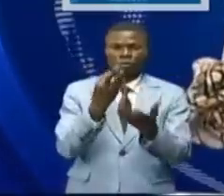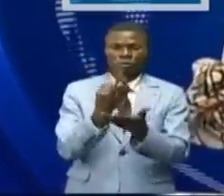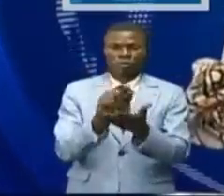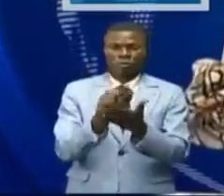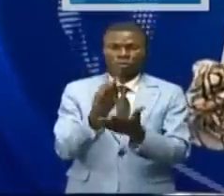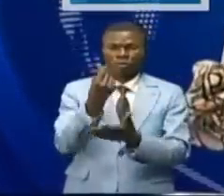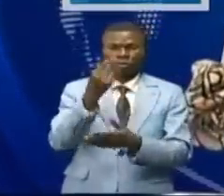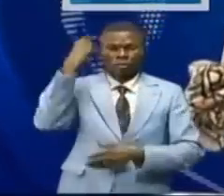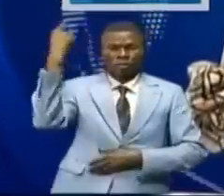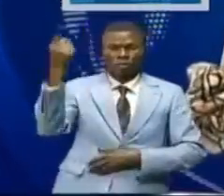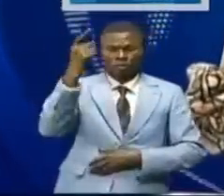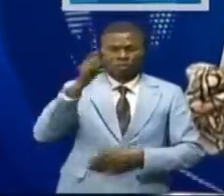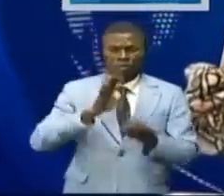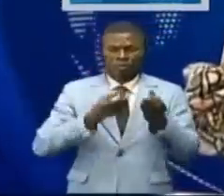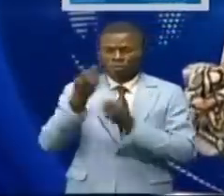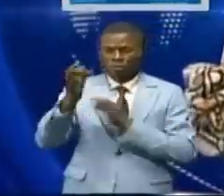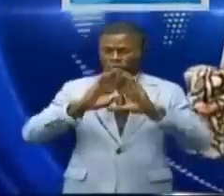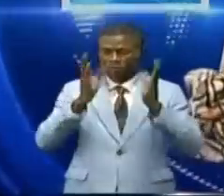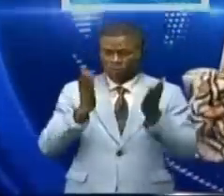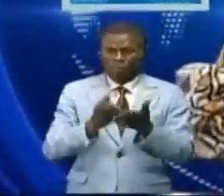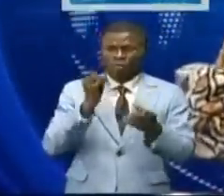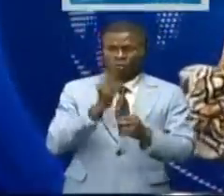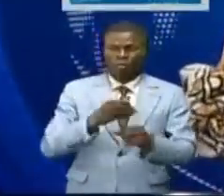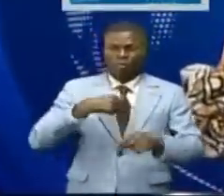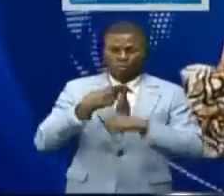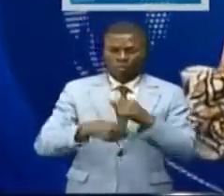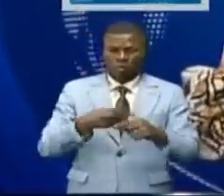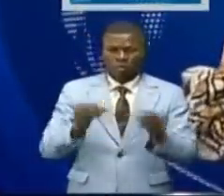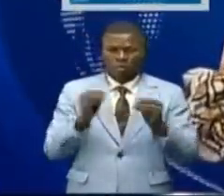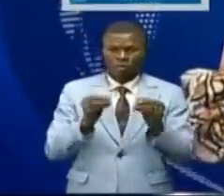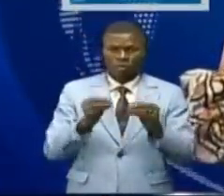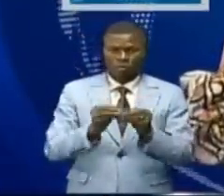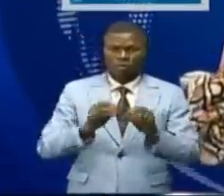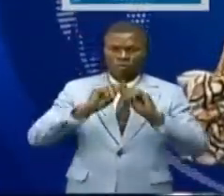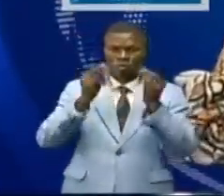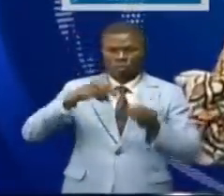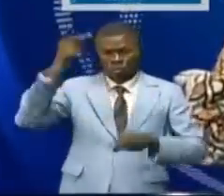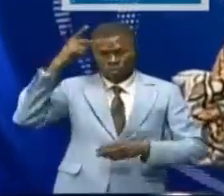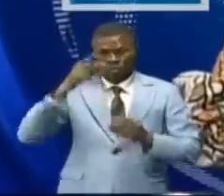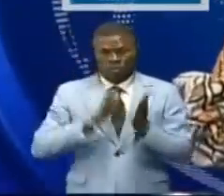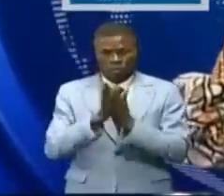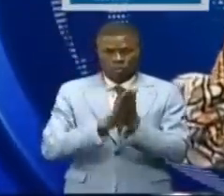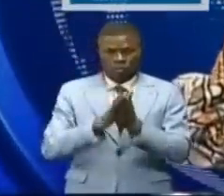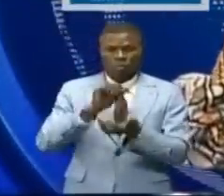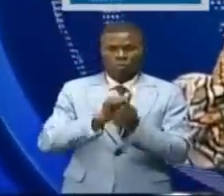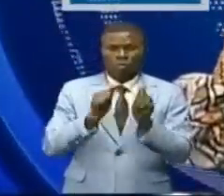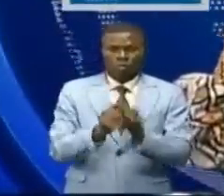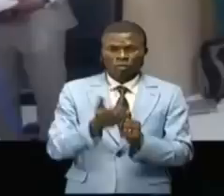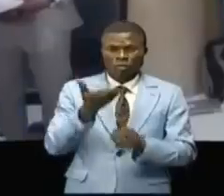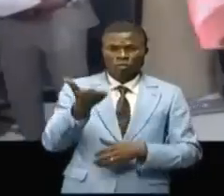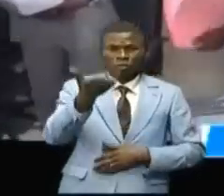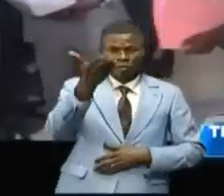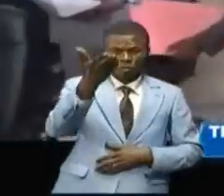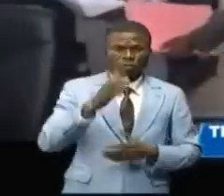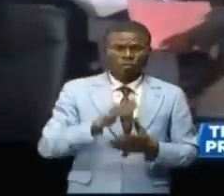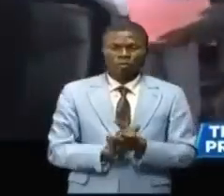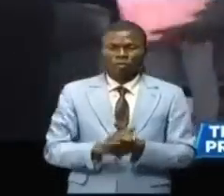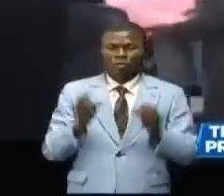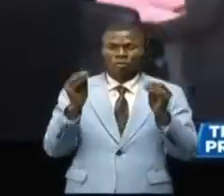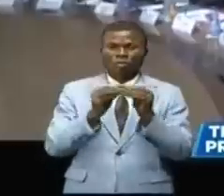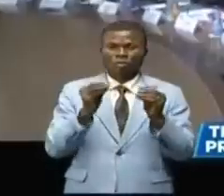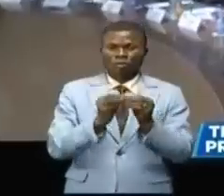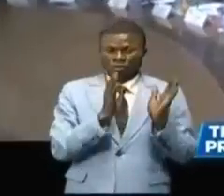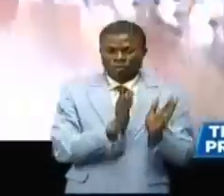Tous les paramètres et indicateurs sont-ils au vert? La réunion de la Troïka politique s'est penchée sur la question. Edith Chala. Cette réunion